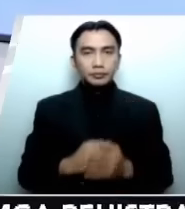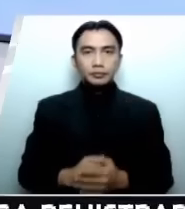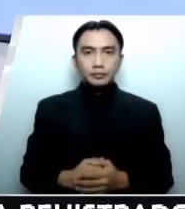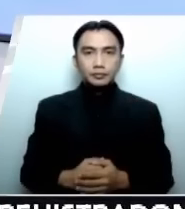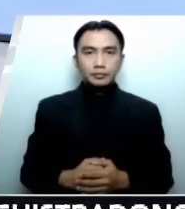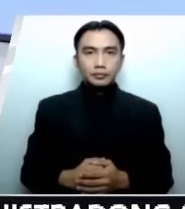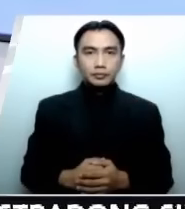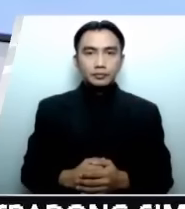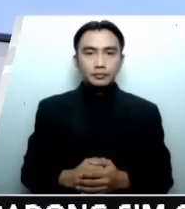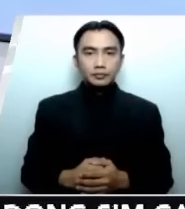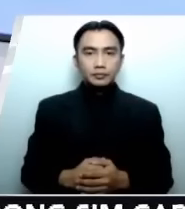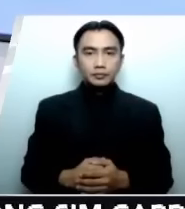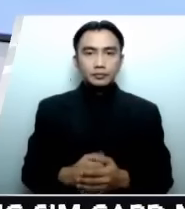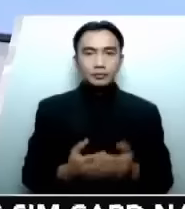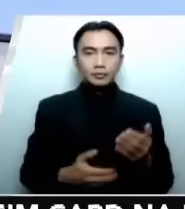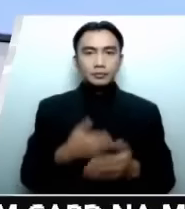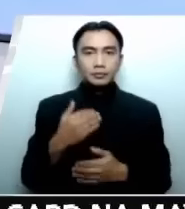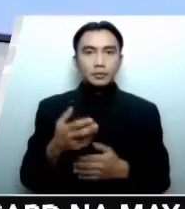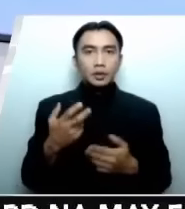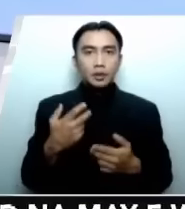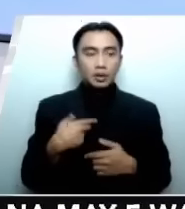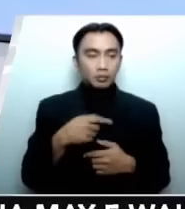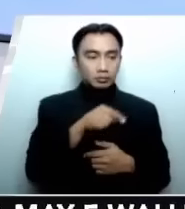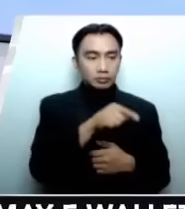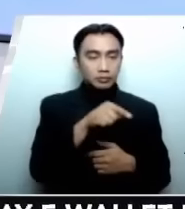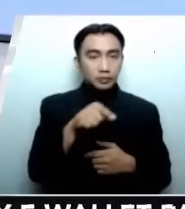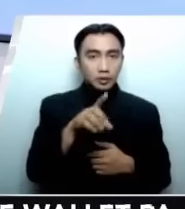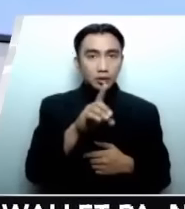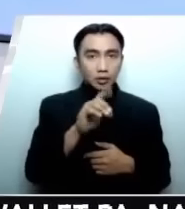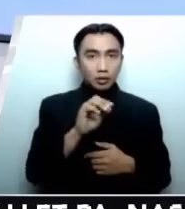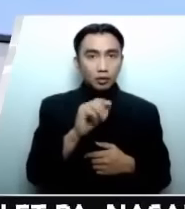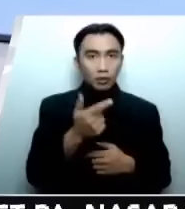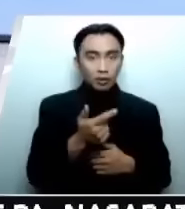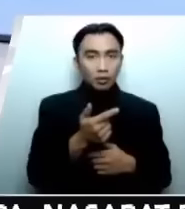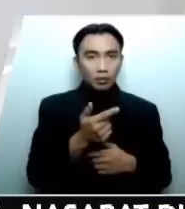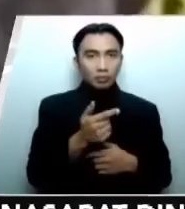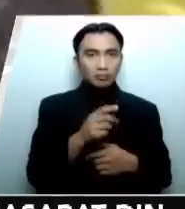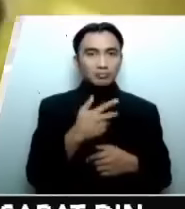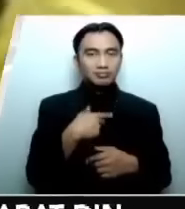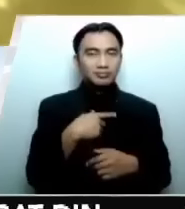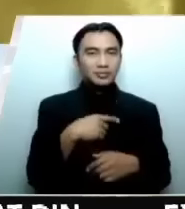Nasagi pang ilang asong dadalhin sana sa Nueva Ecija para katayin.